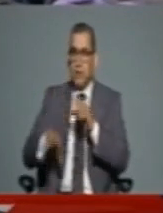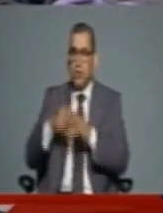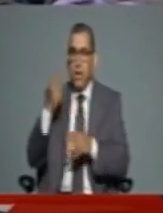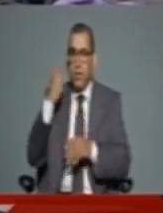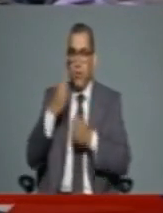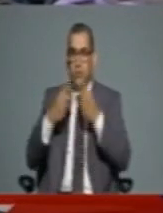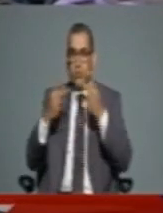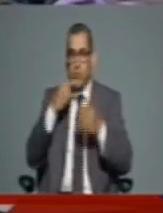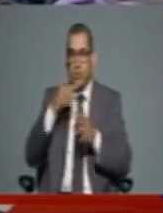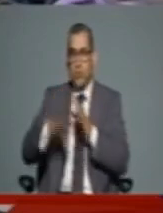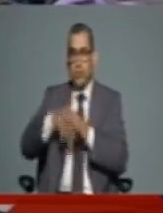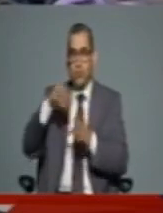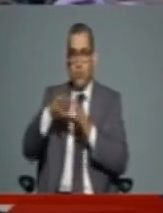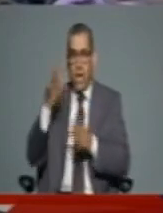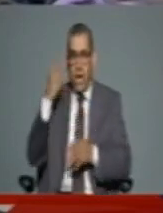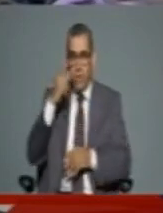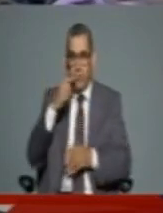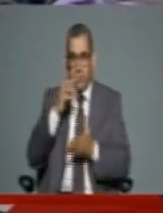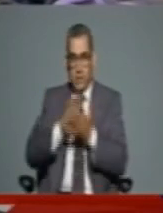اللي انتوا كنتوا طارحينه انا قلت